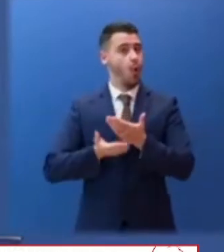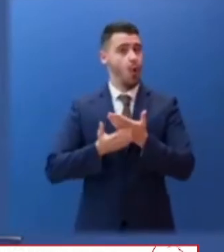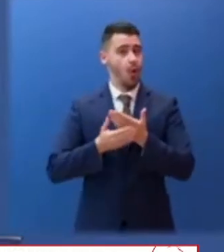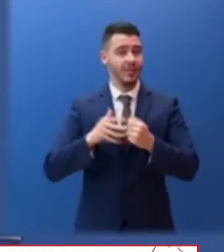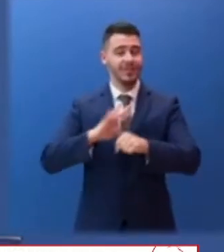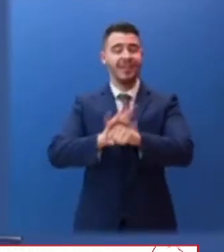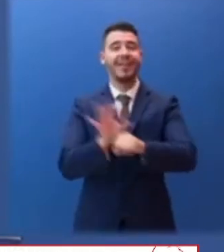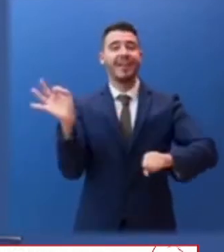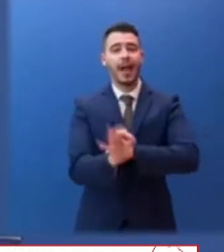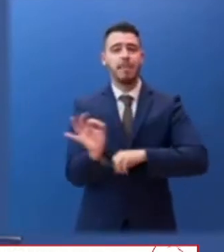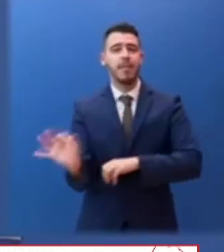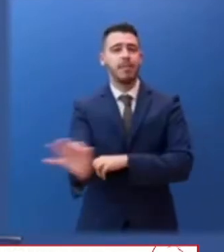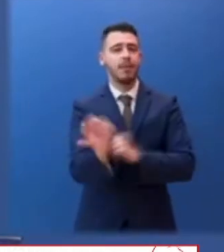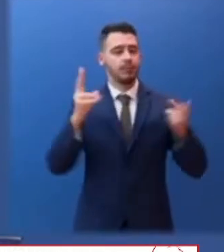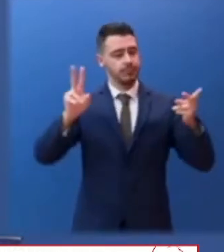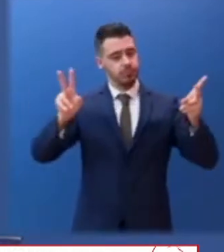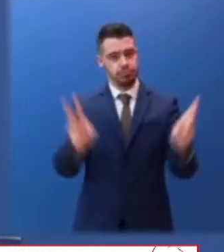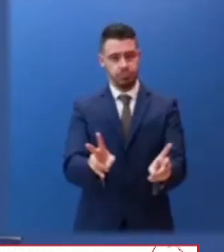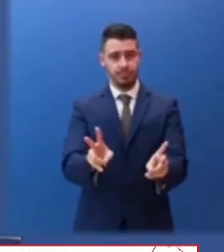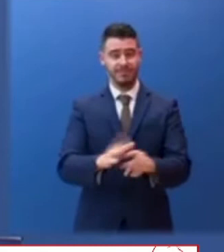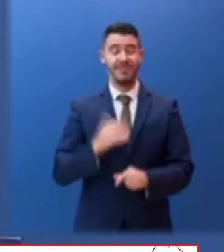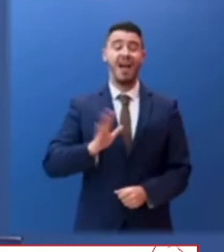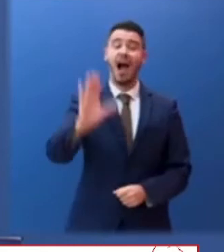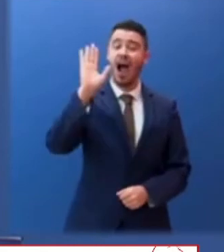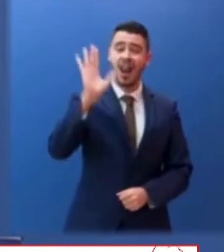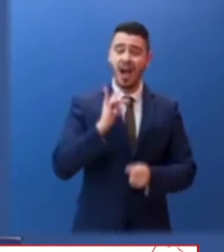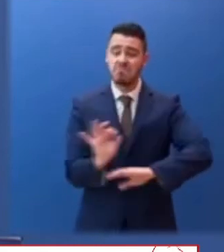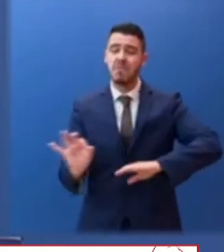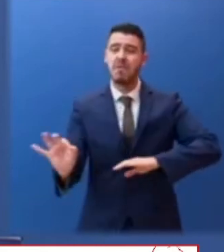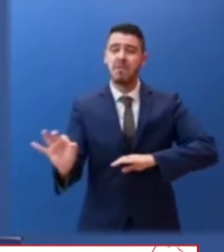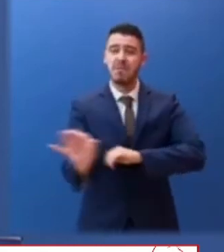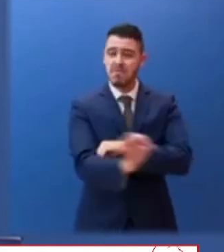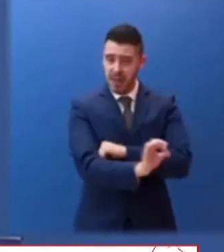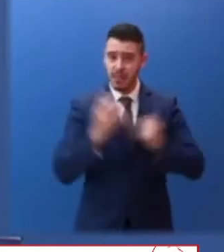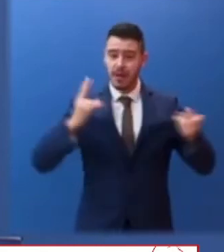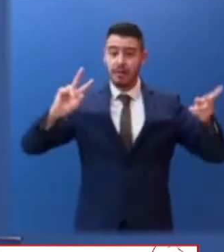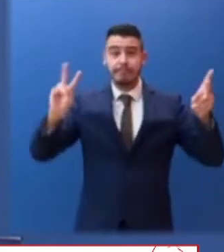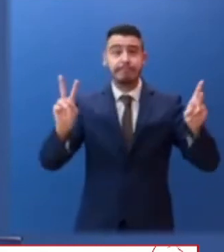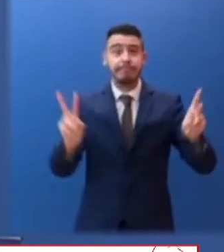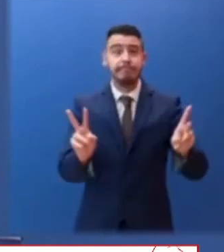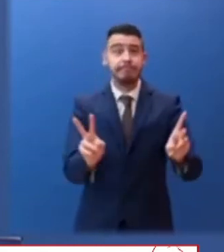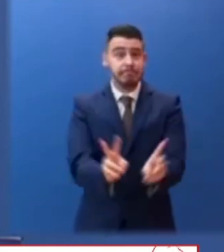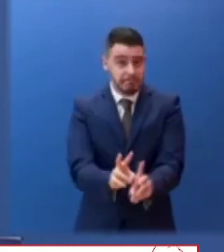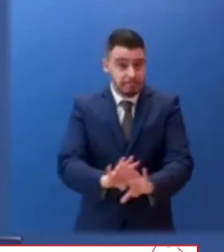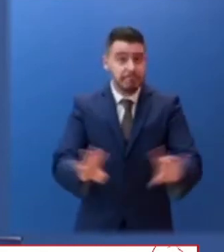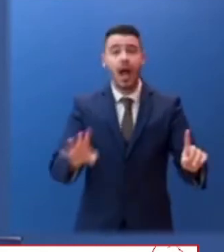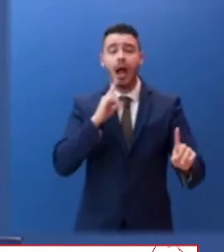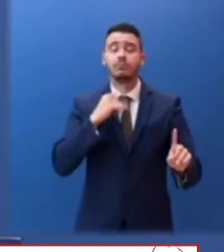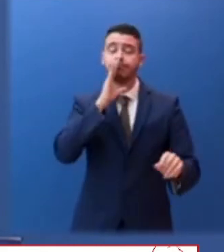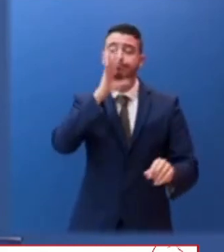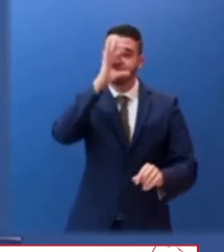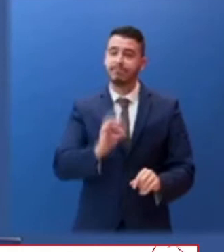πτώση των κρουσμάτων στη συνέχεια. Όμως, η βελτίωση των επιδημιολογικών δεδομένων και η μείωση του ιουικού φορτίου είναι